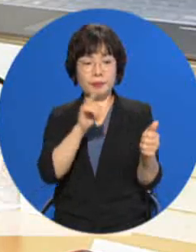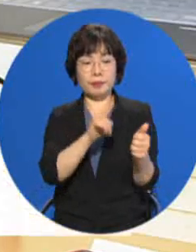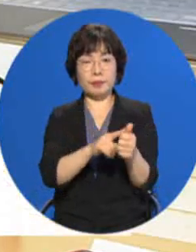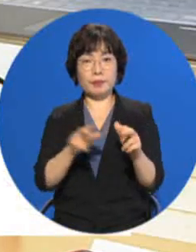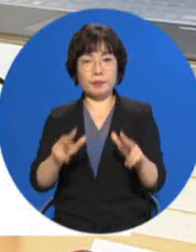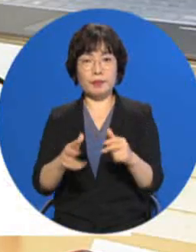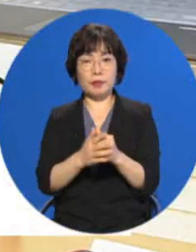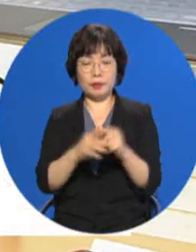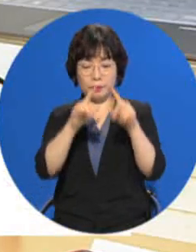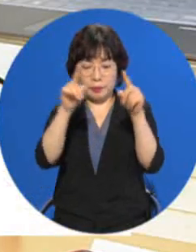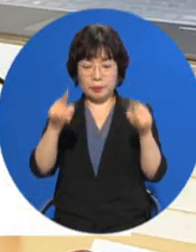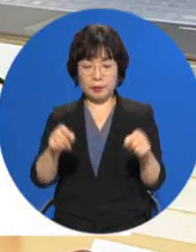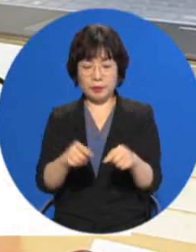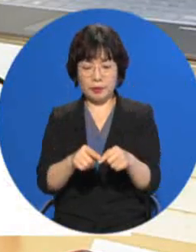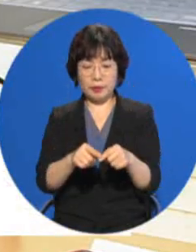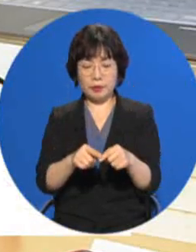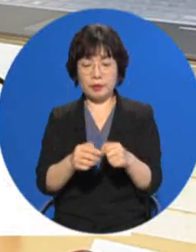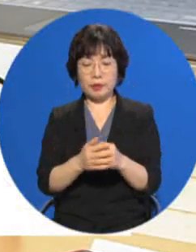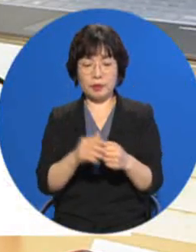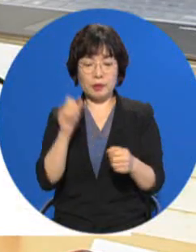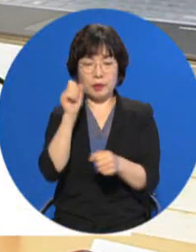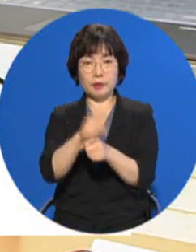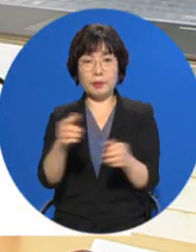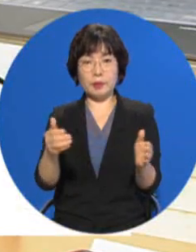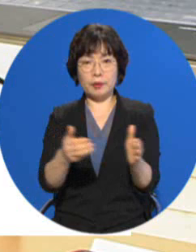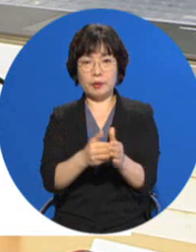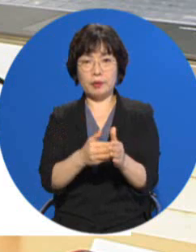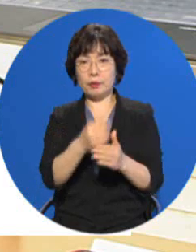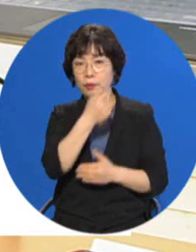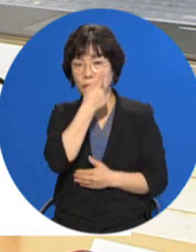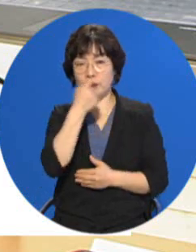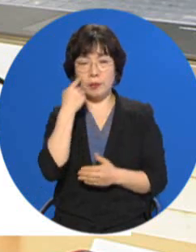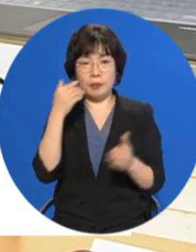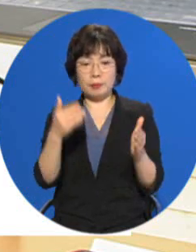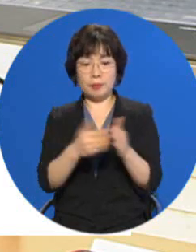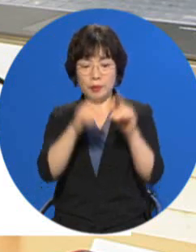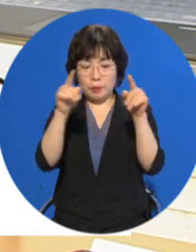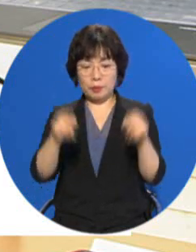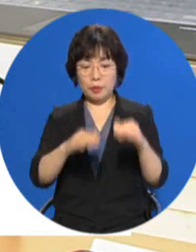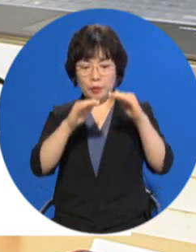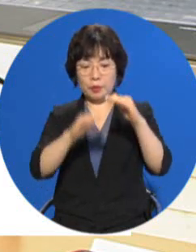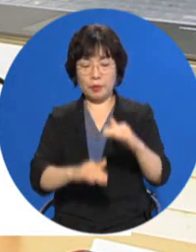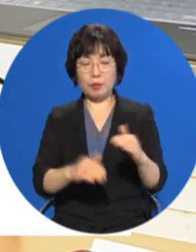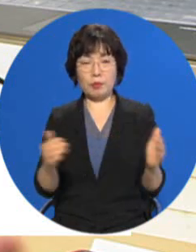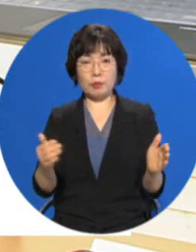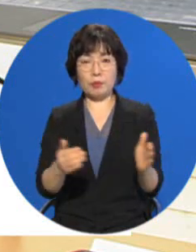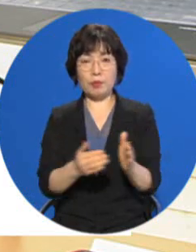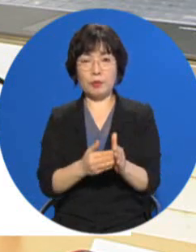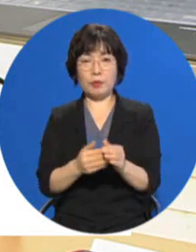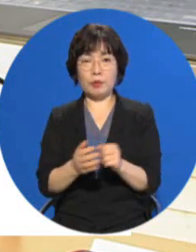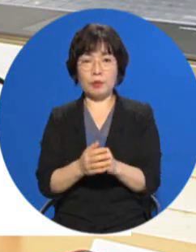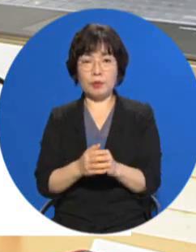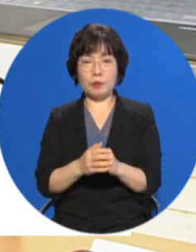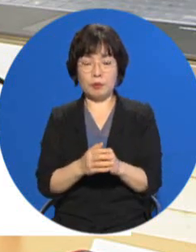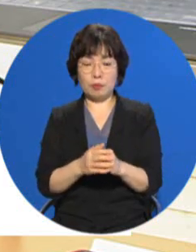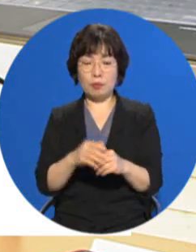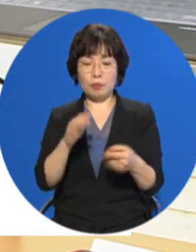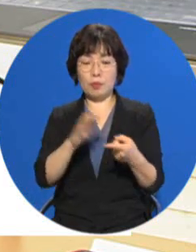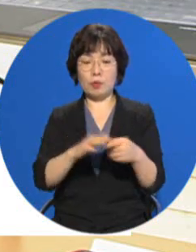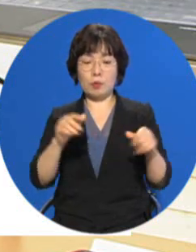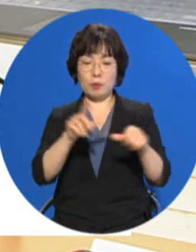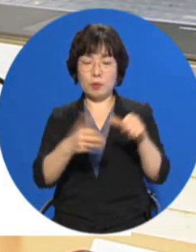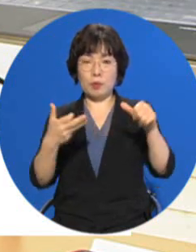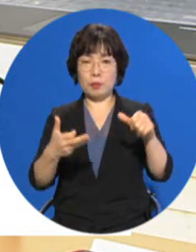이제 서면 보고 필이라고 서면 보고가 이미 이루어졌다라는 그 문서 내용까지 있기 때문에 최고의 정점에 전두환